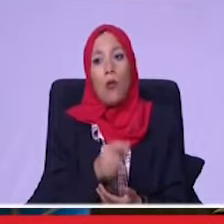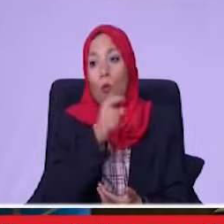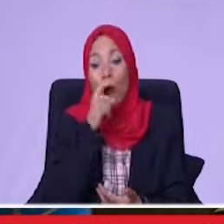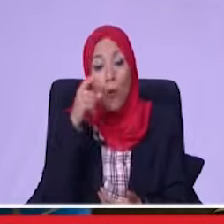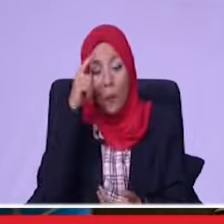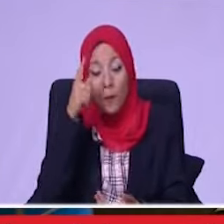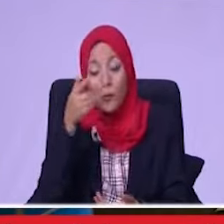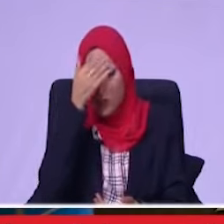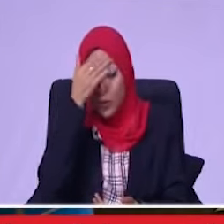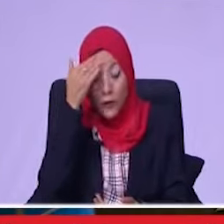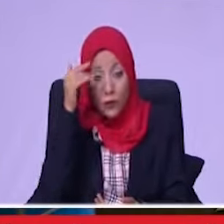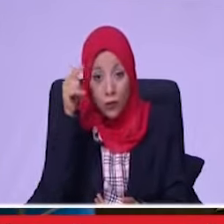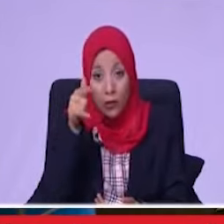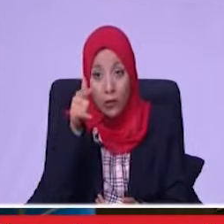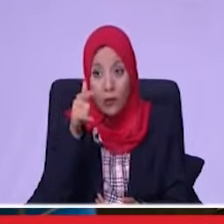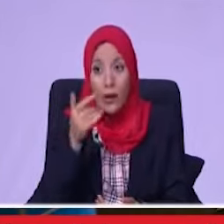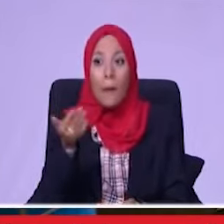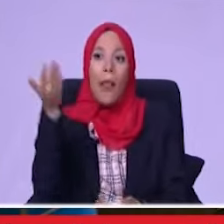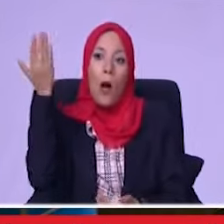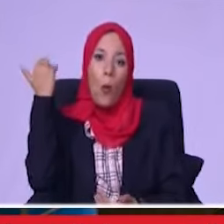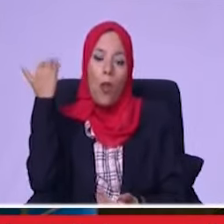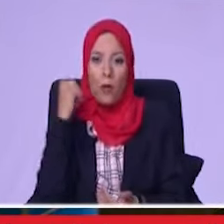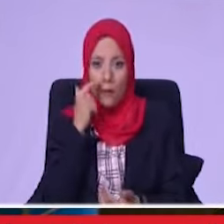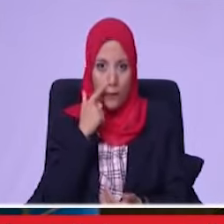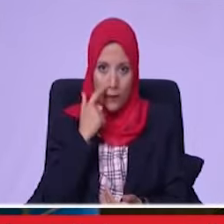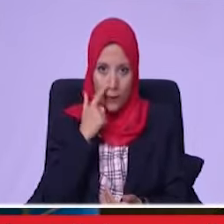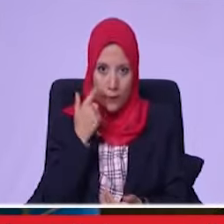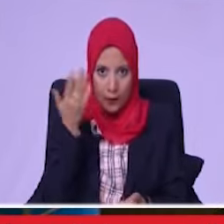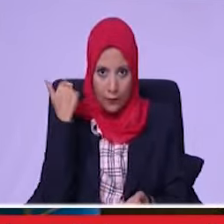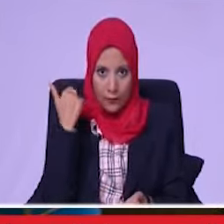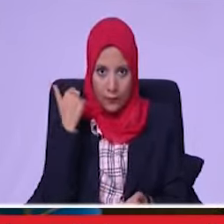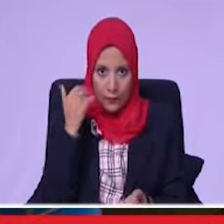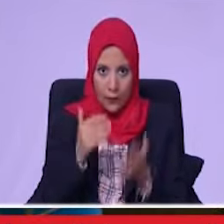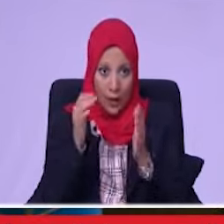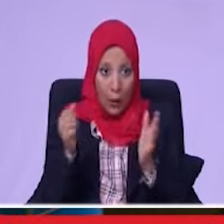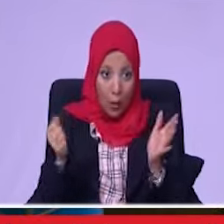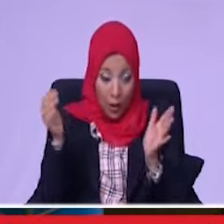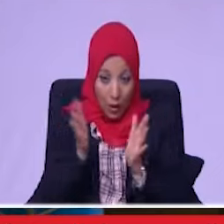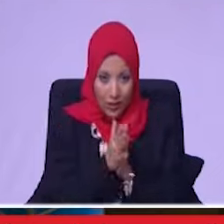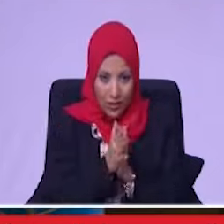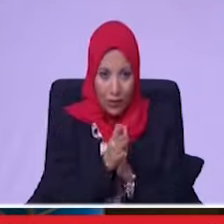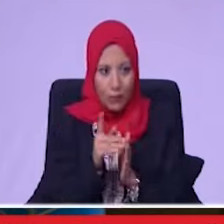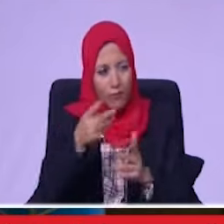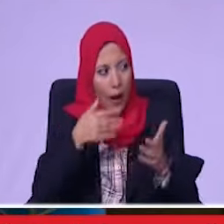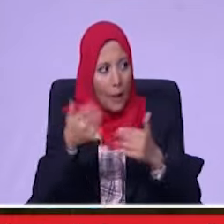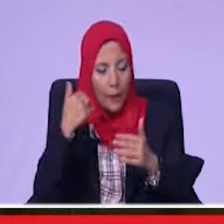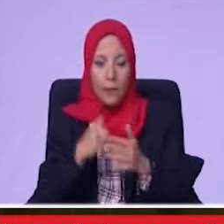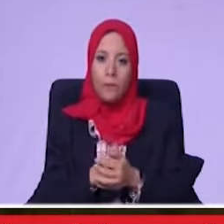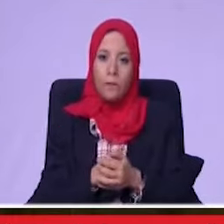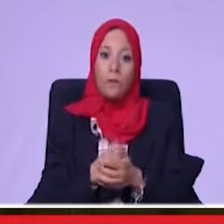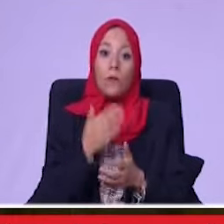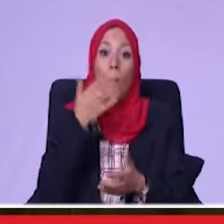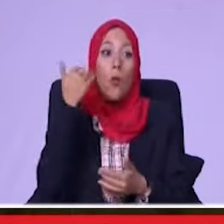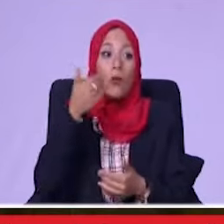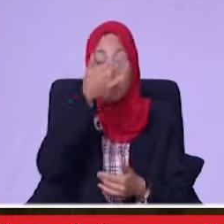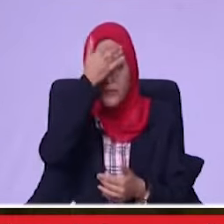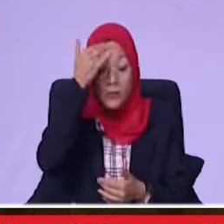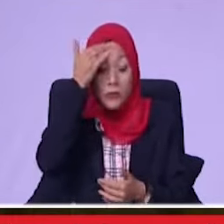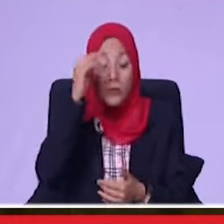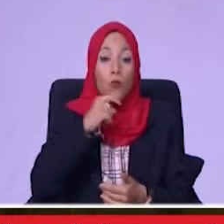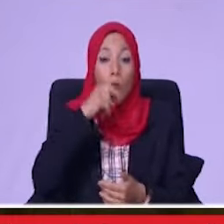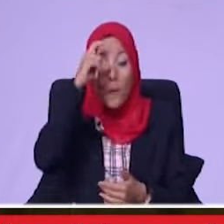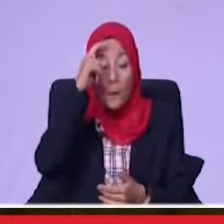وحفظ القران ليه كان قبل ما يجرى له الحاله. طيب، لما هو حفظ القران قبل ما يمرض